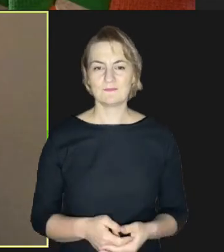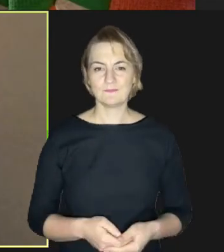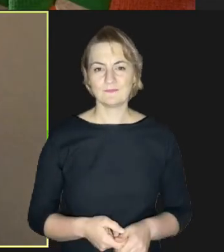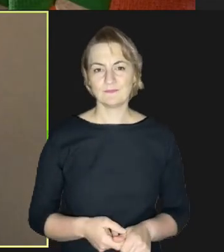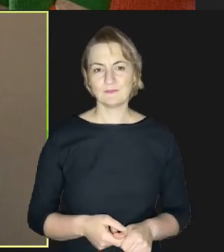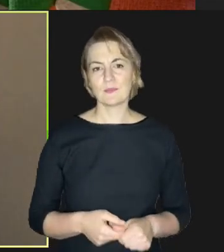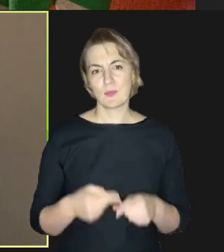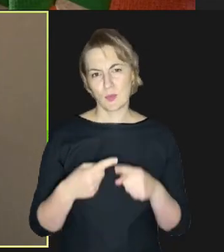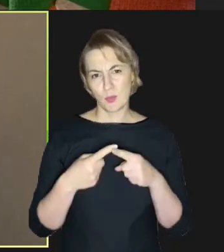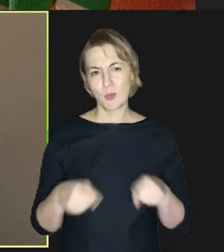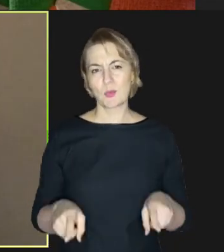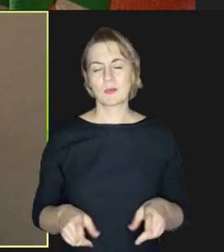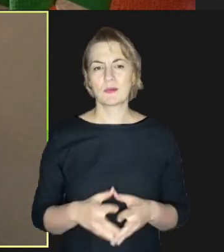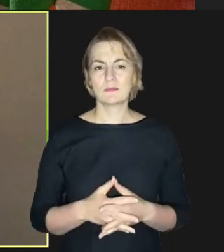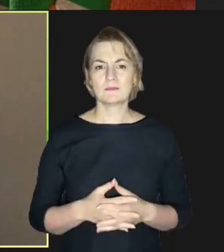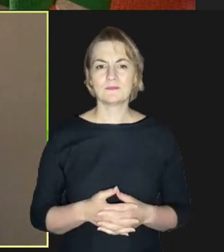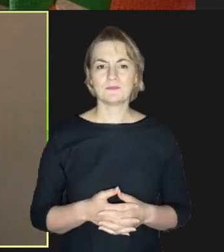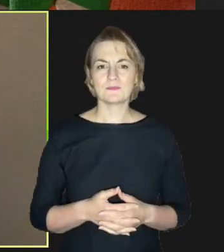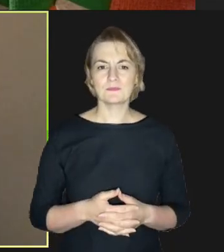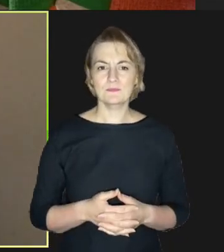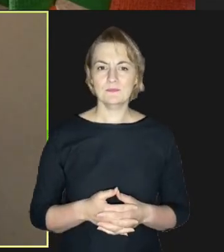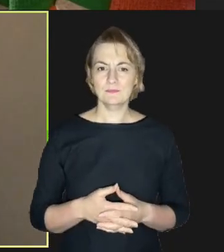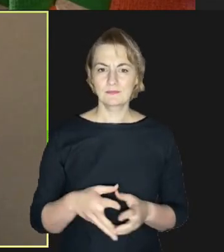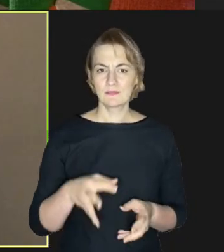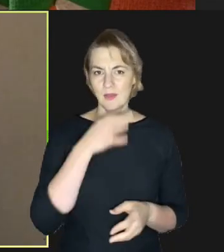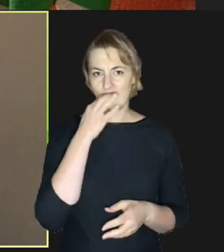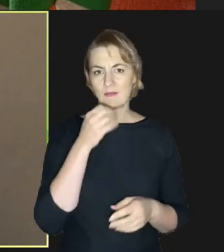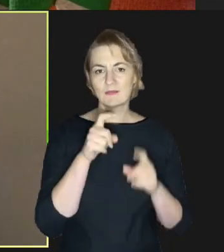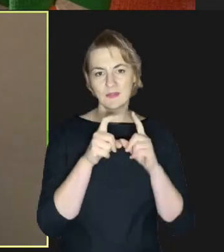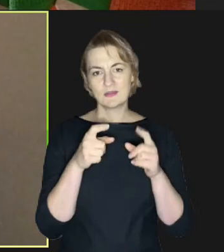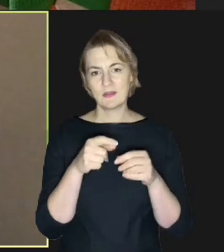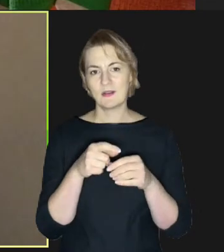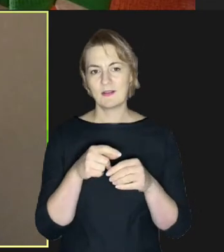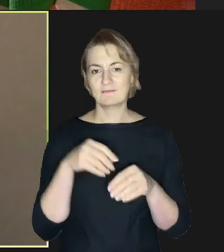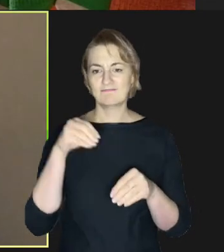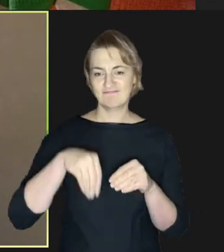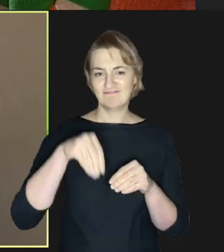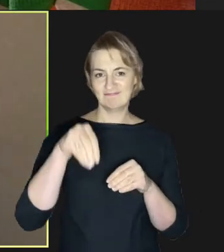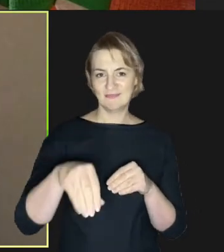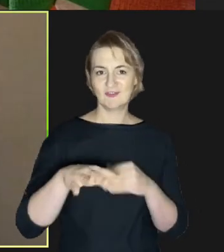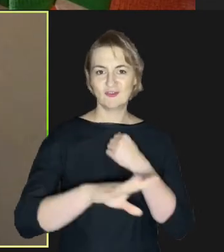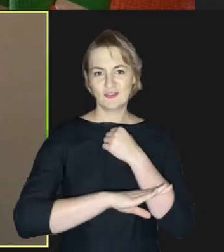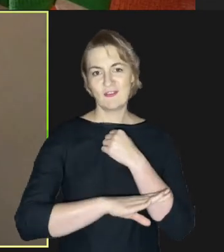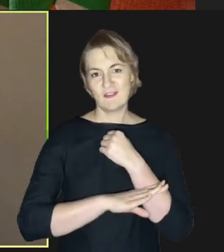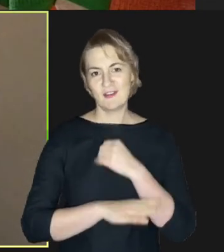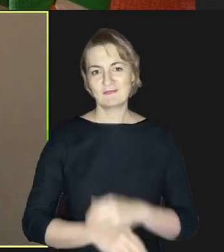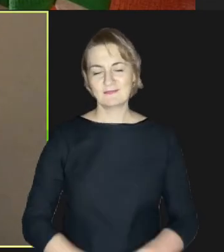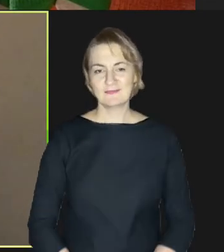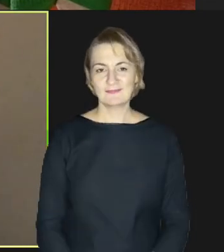prostu lepiej posadzić ze dwa drzewa w międzyczasie.